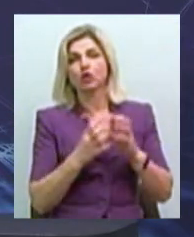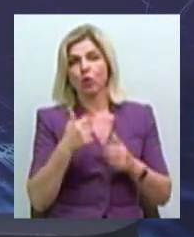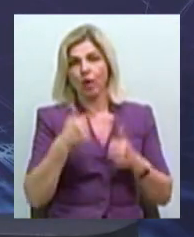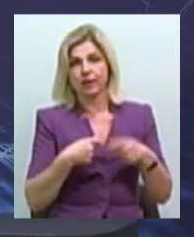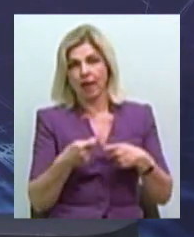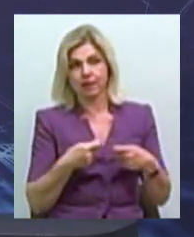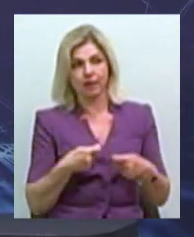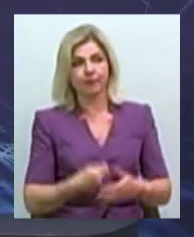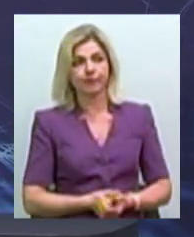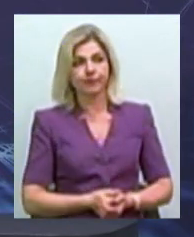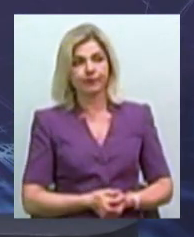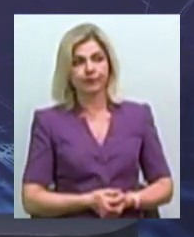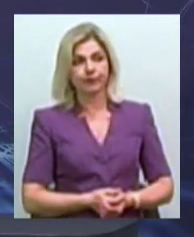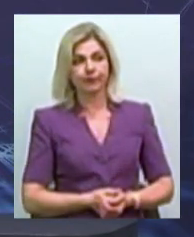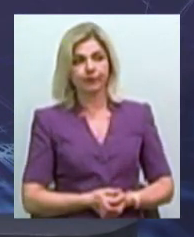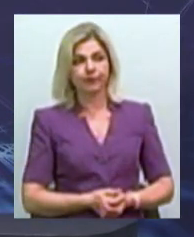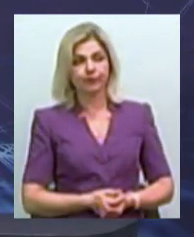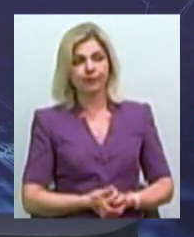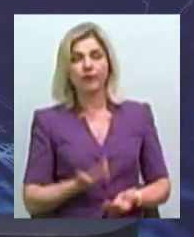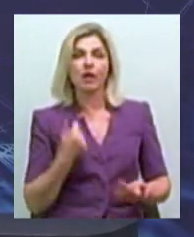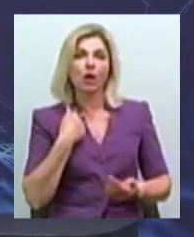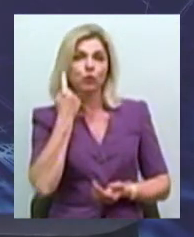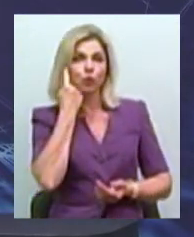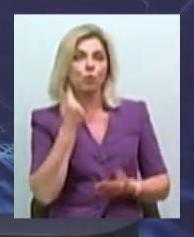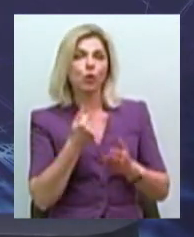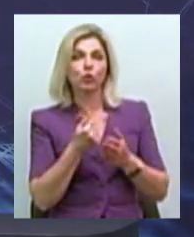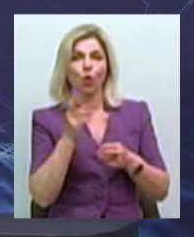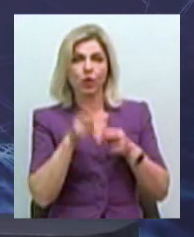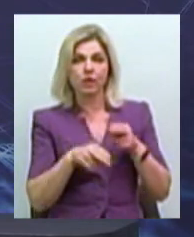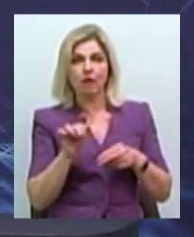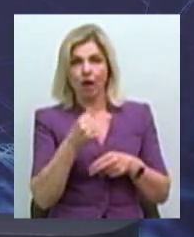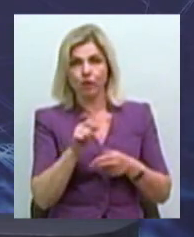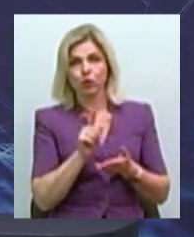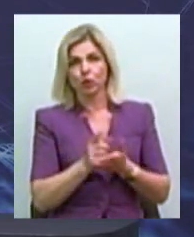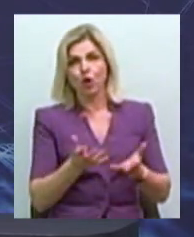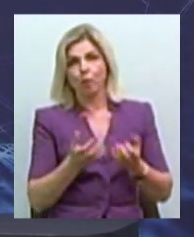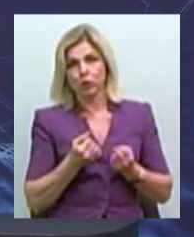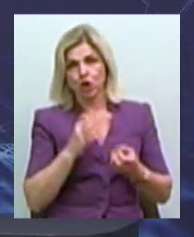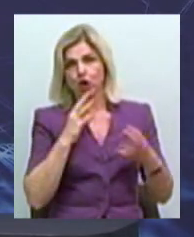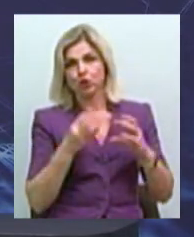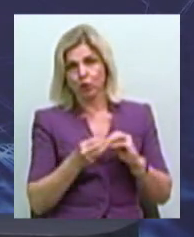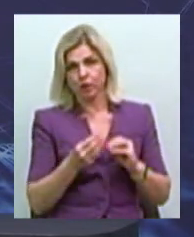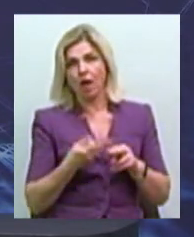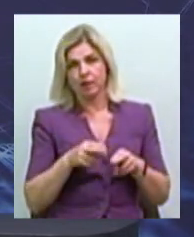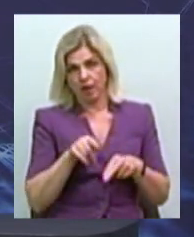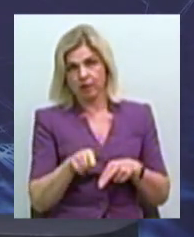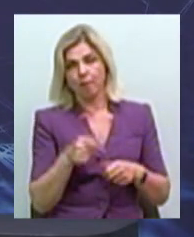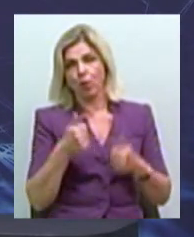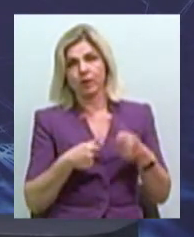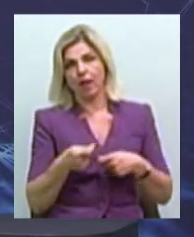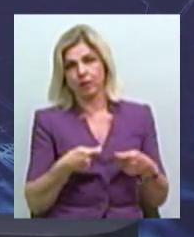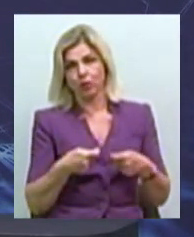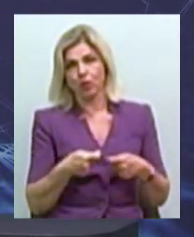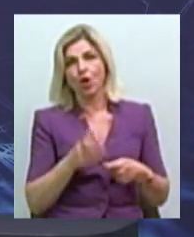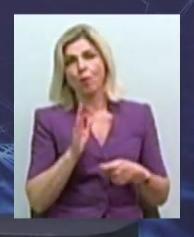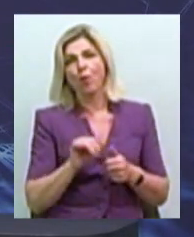результат тендера? Я думаю, что, наверное, к концу августа мы должны получить результат по данному тендеру.